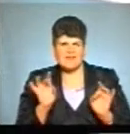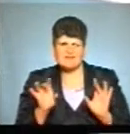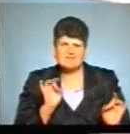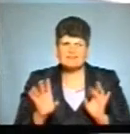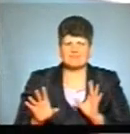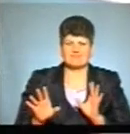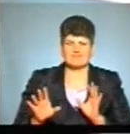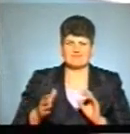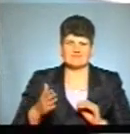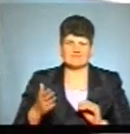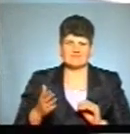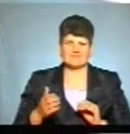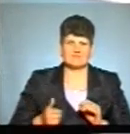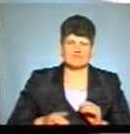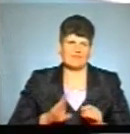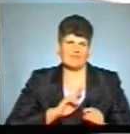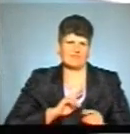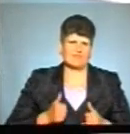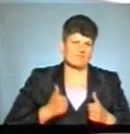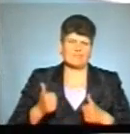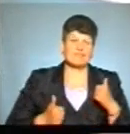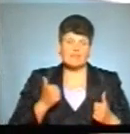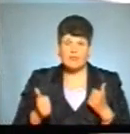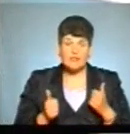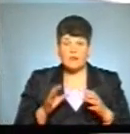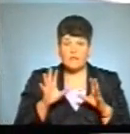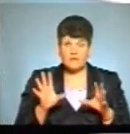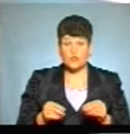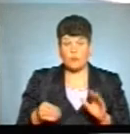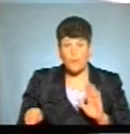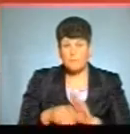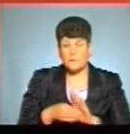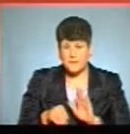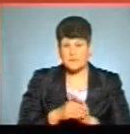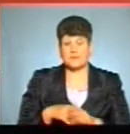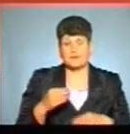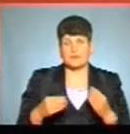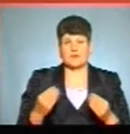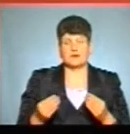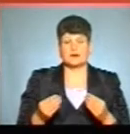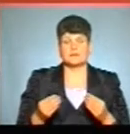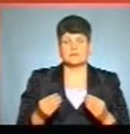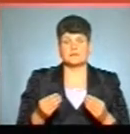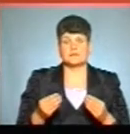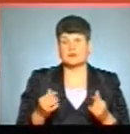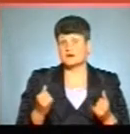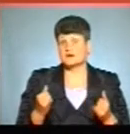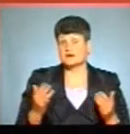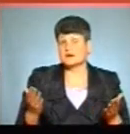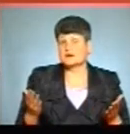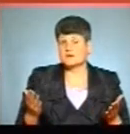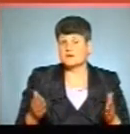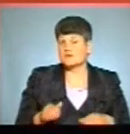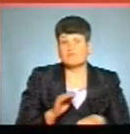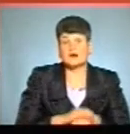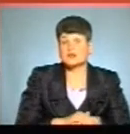плані, чи в якомусь там фінансово там, непрямим підкупом по якихось там схемах в мережах і ну, фактично